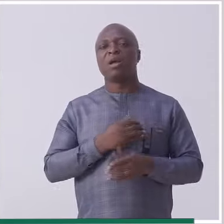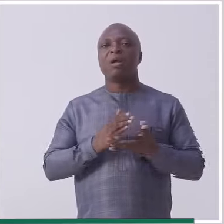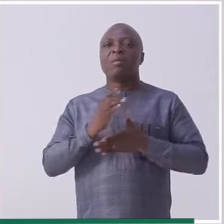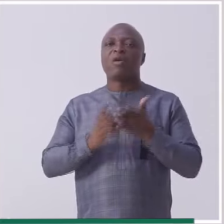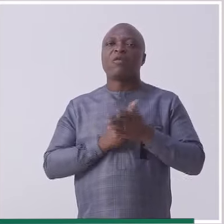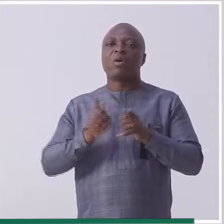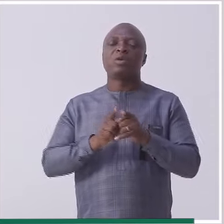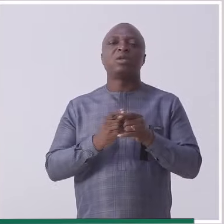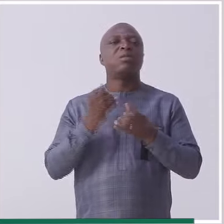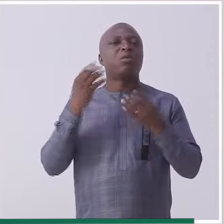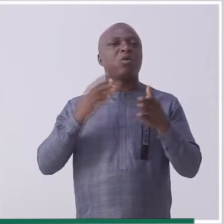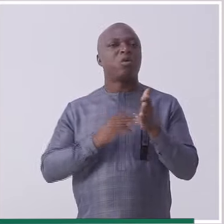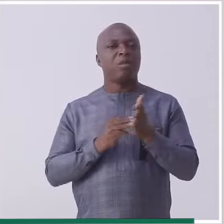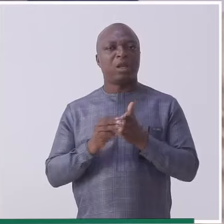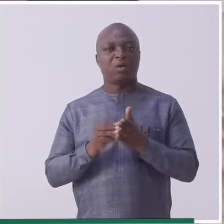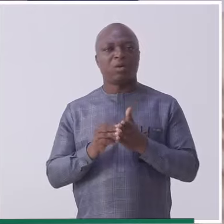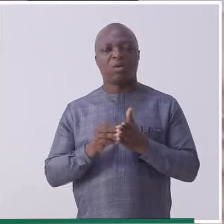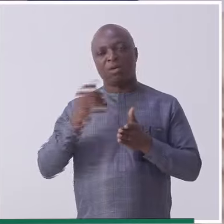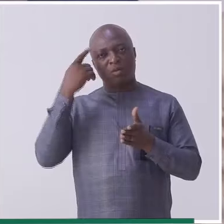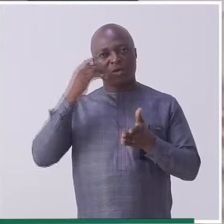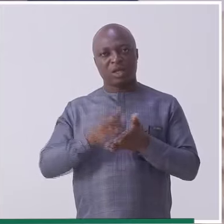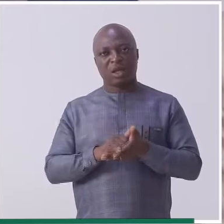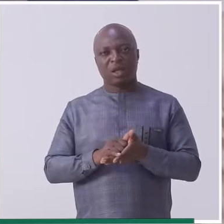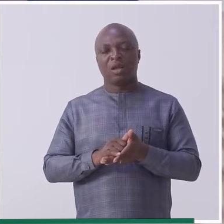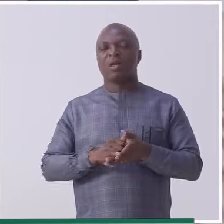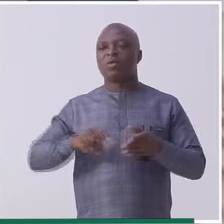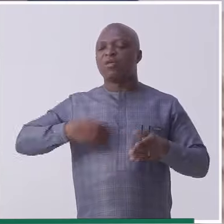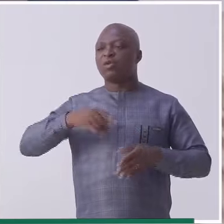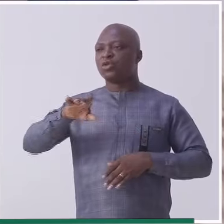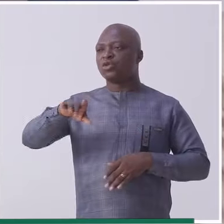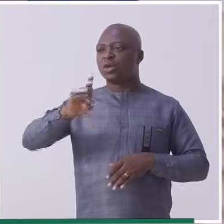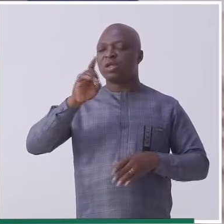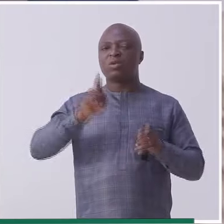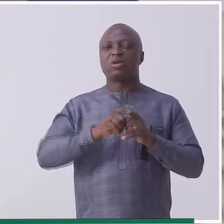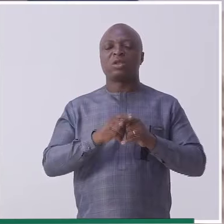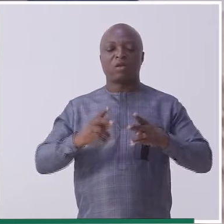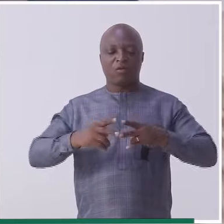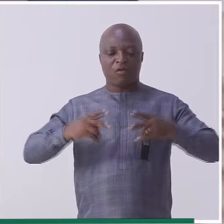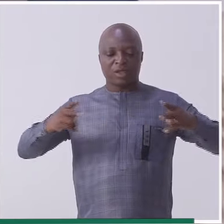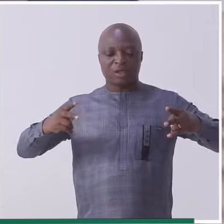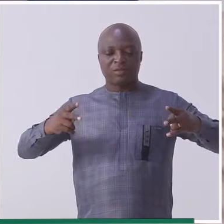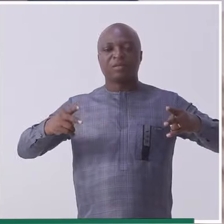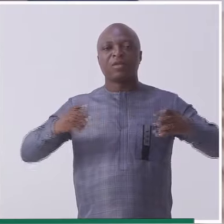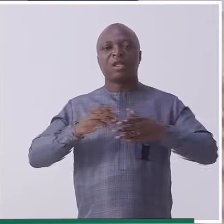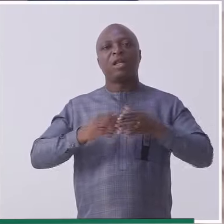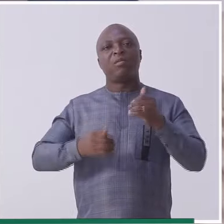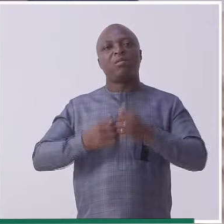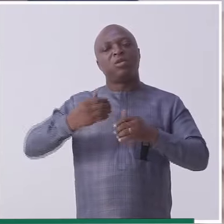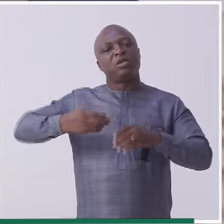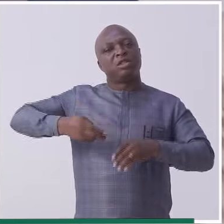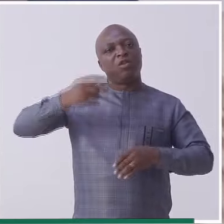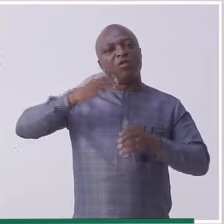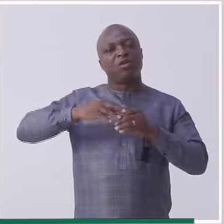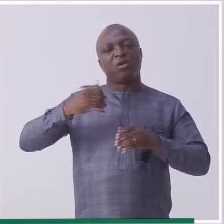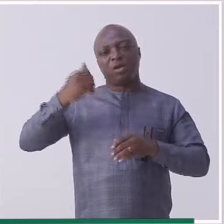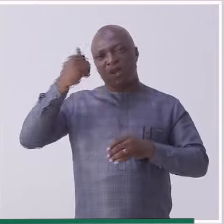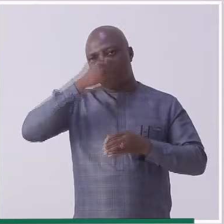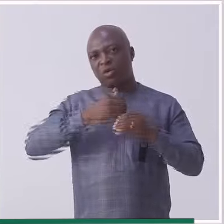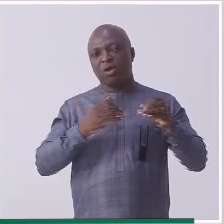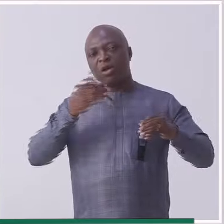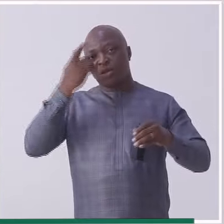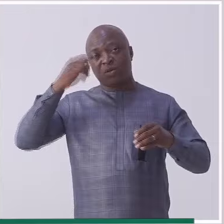parfois plusieurs millions pour l'élection législative. Nous avons choisi une moyenne basse dans les plus élevés de la sous-région. C'est-à-dire